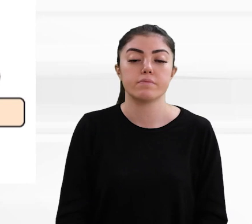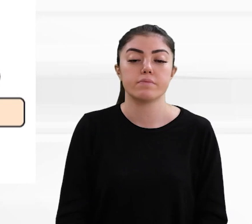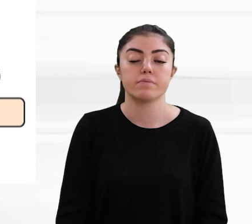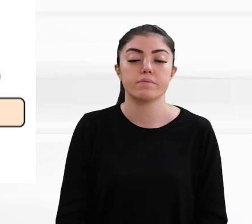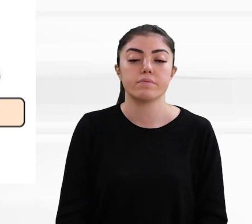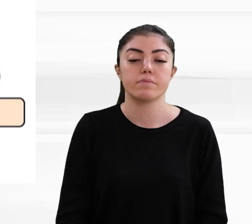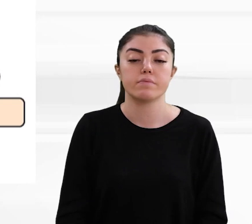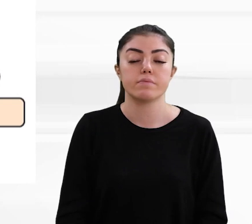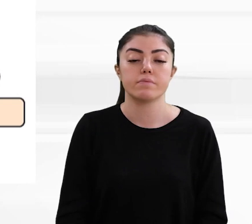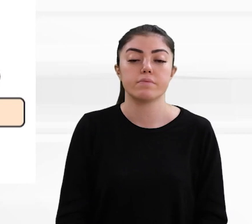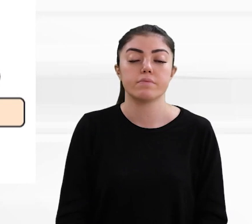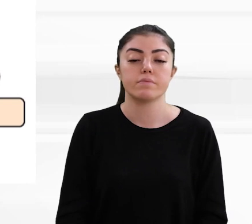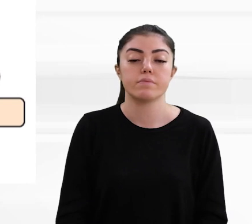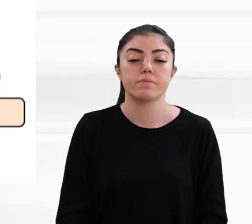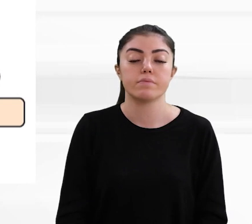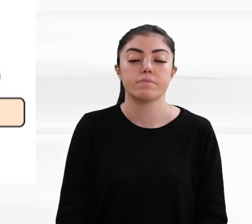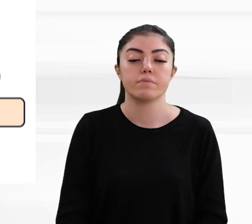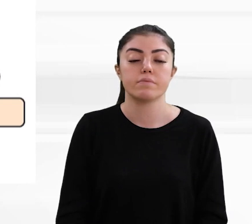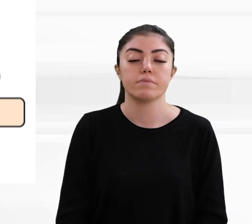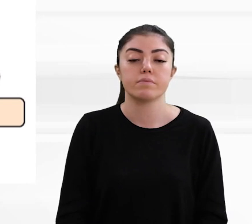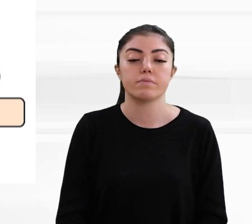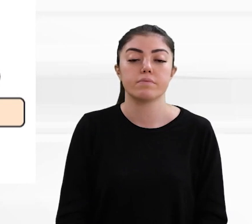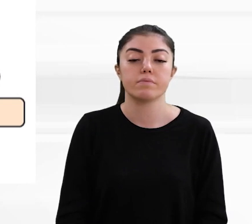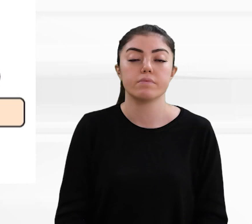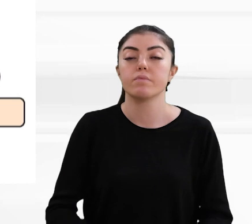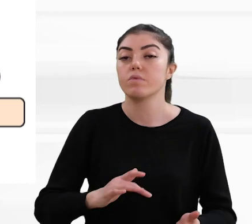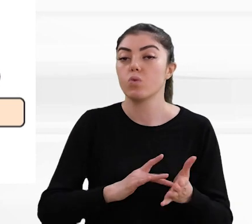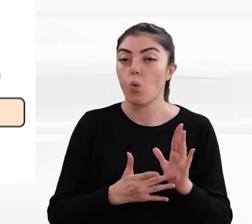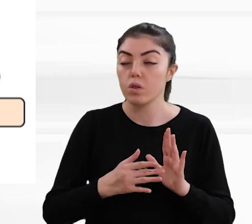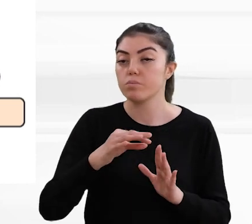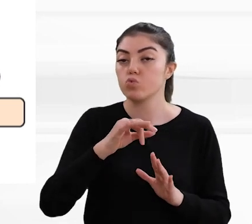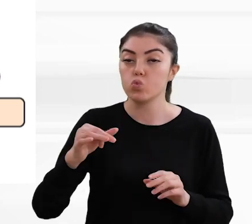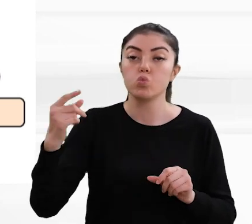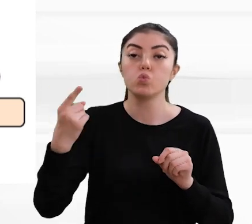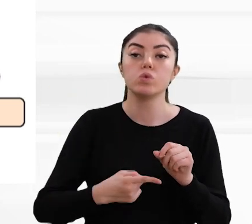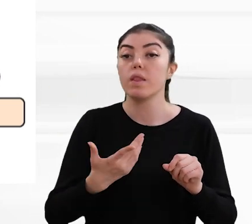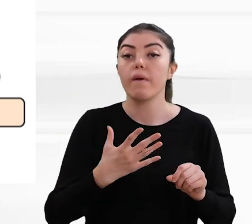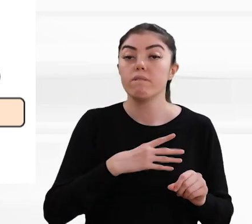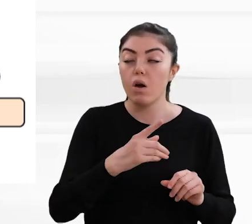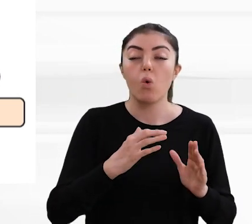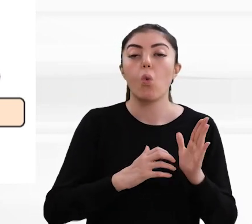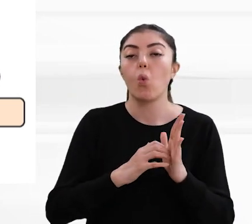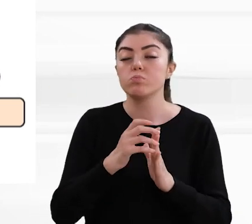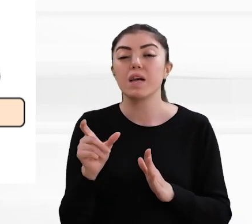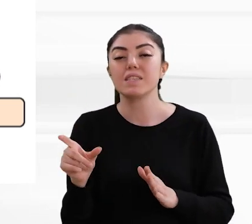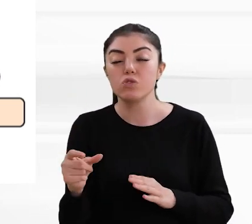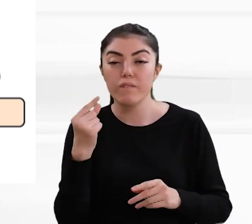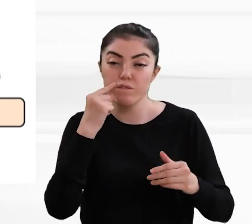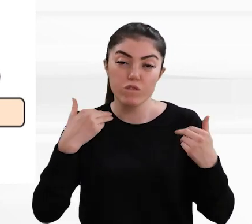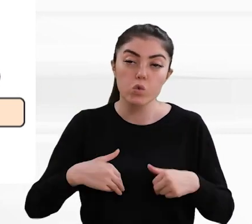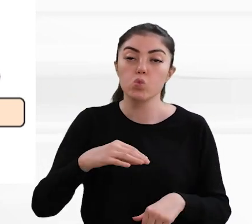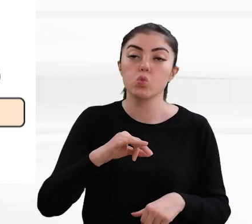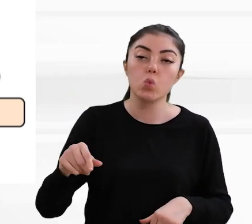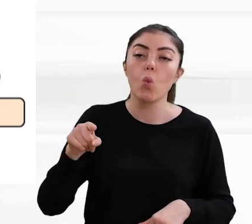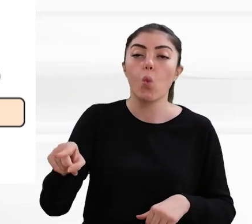düzenleme yeteneği kabiliyeti yok çünkü olsaydı düzenler zaten burada ortamdaki tuzluk derecesine ise ölüm geçen gecenin vücudundaki